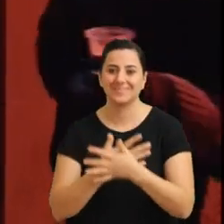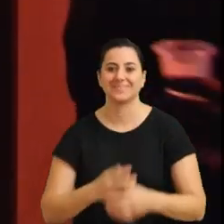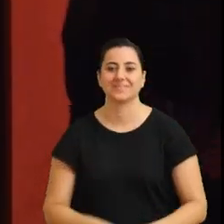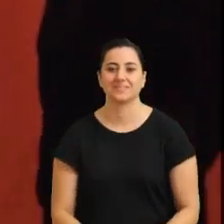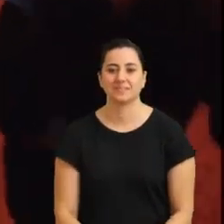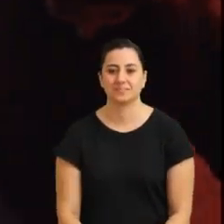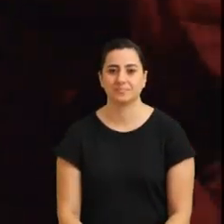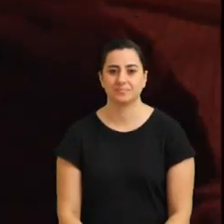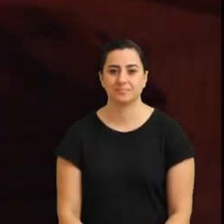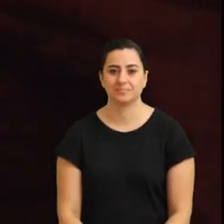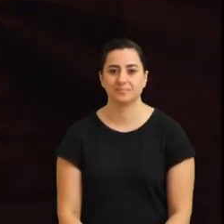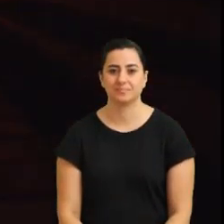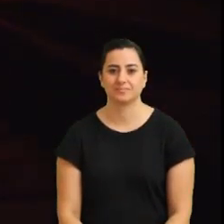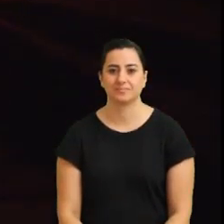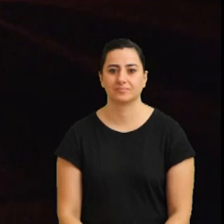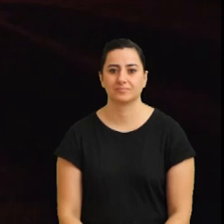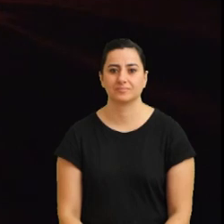akşamlar.